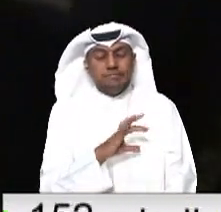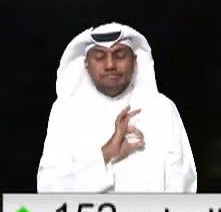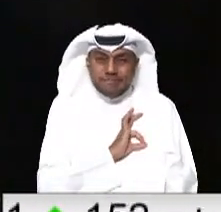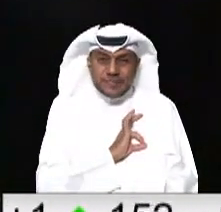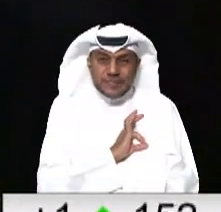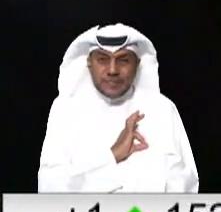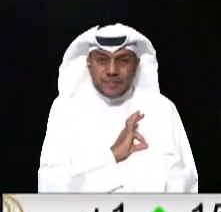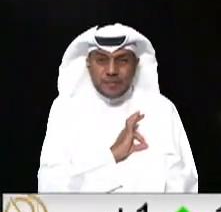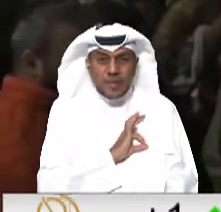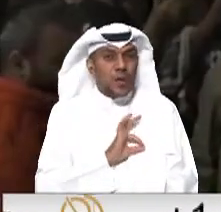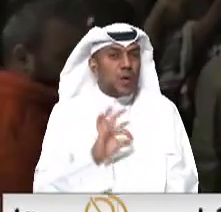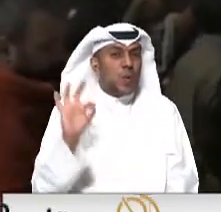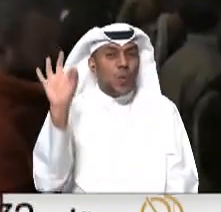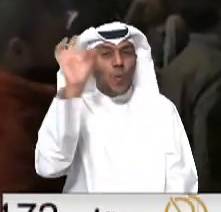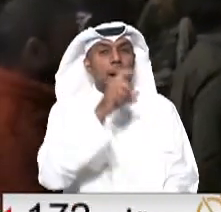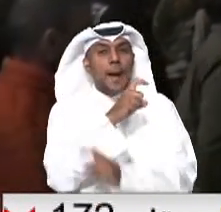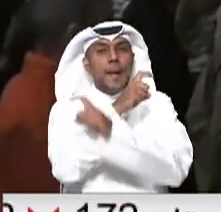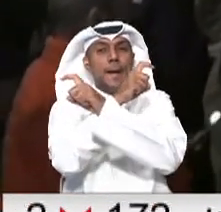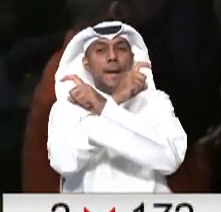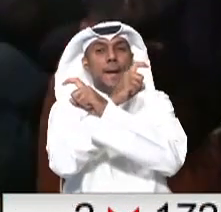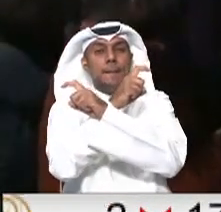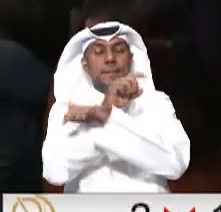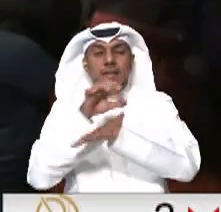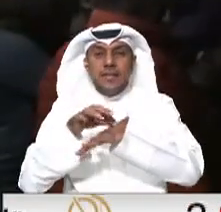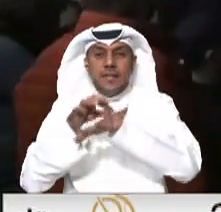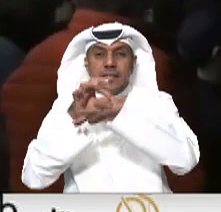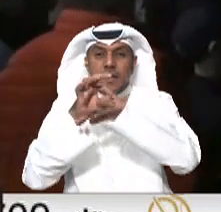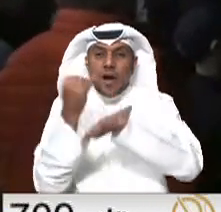والمعاهدات الدولية ومواثيق حقوق الإنسان.